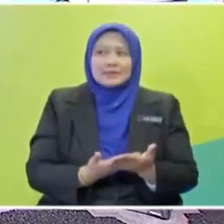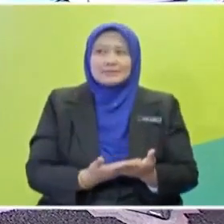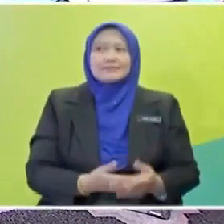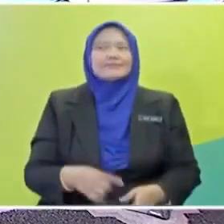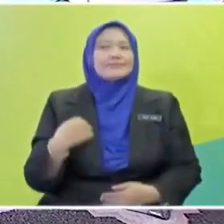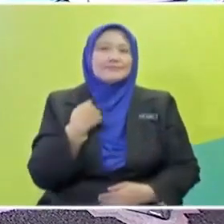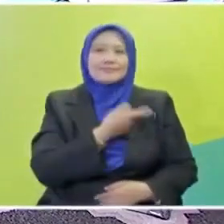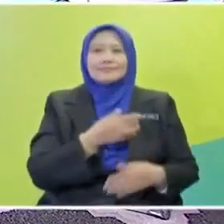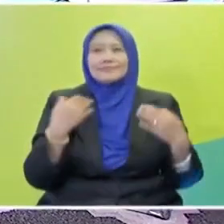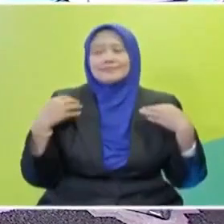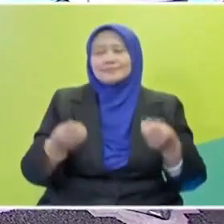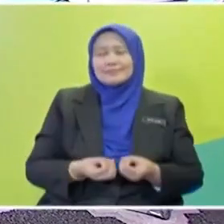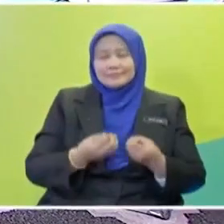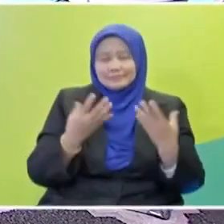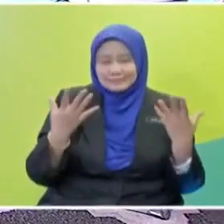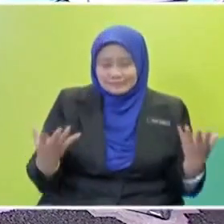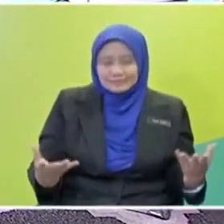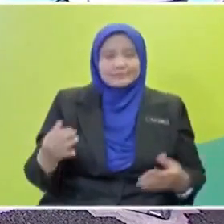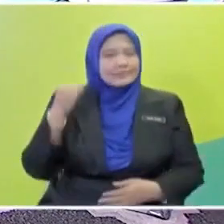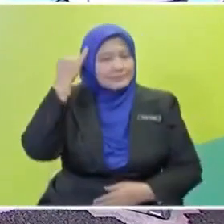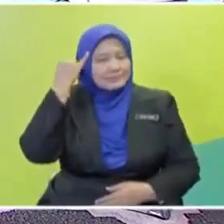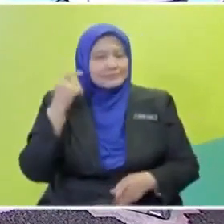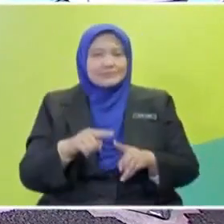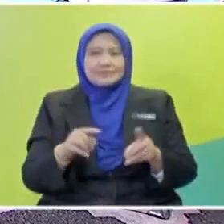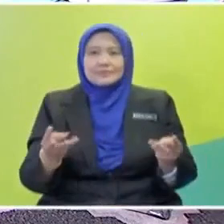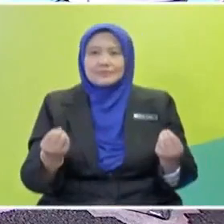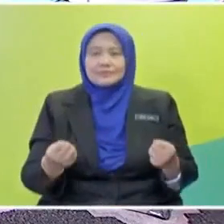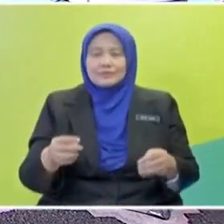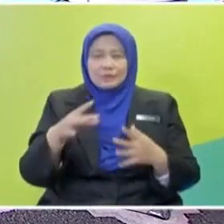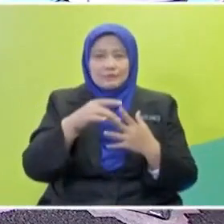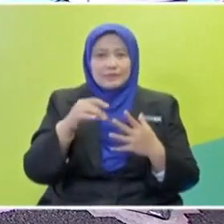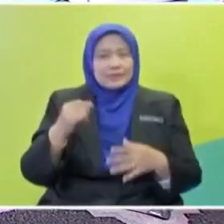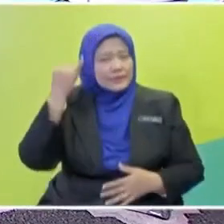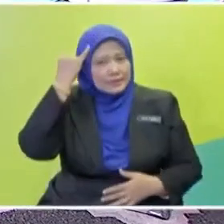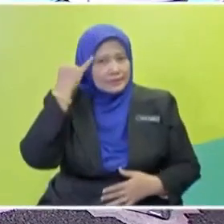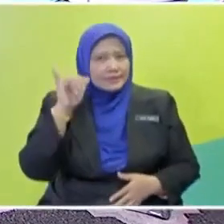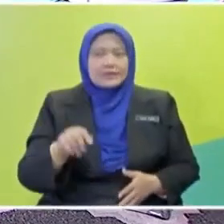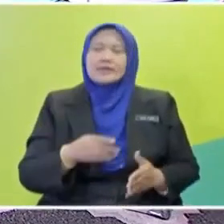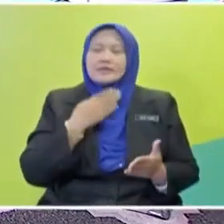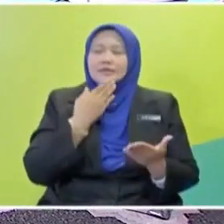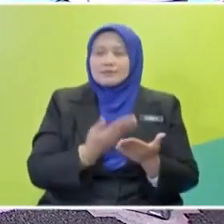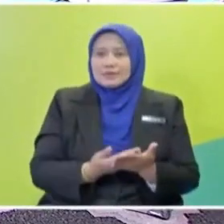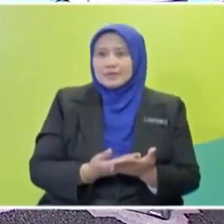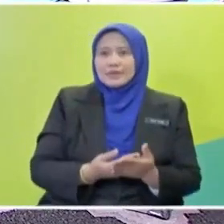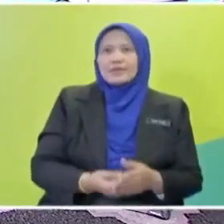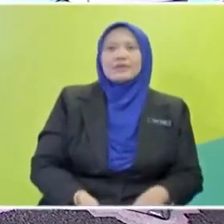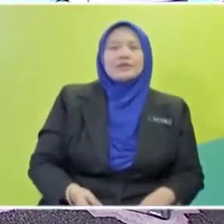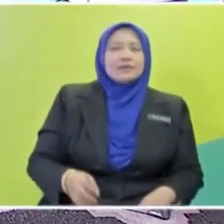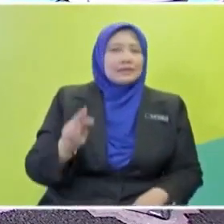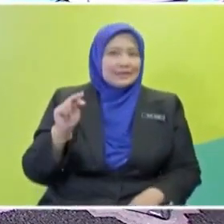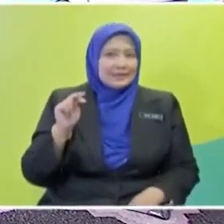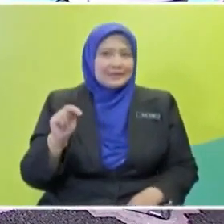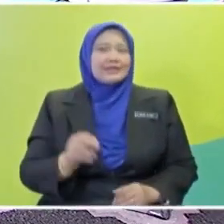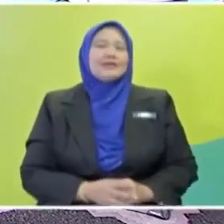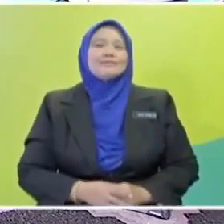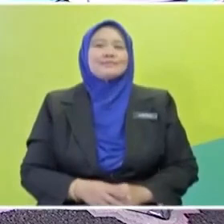tapi nak pilih yang mana yang terbaik tu, kena tengok macam mana ya selepas ini. Jadi kita akan berehat dulu dan kembali di Didik